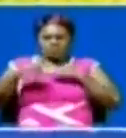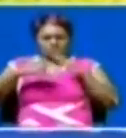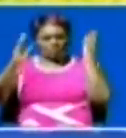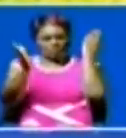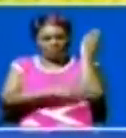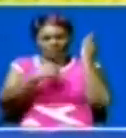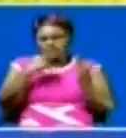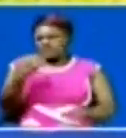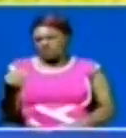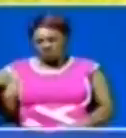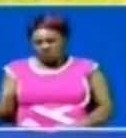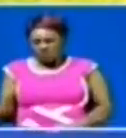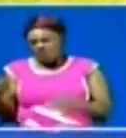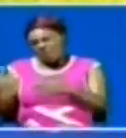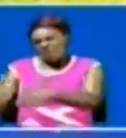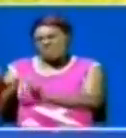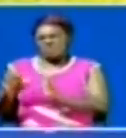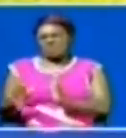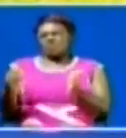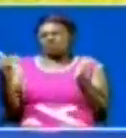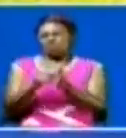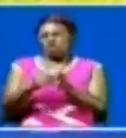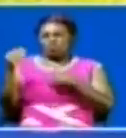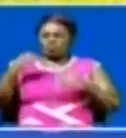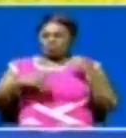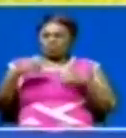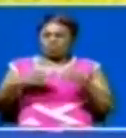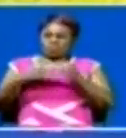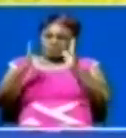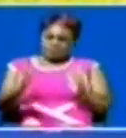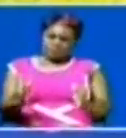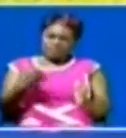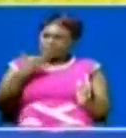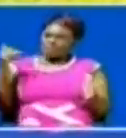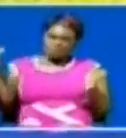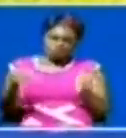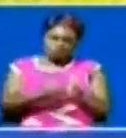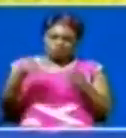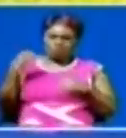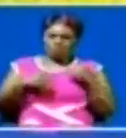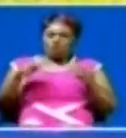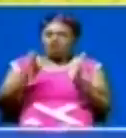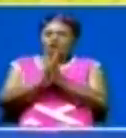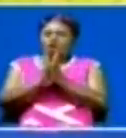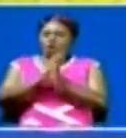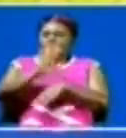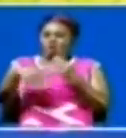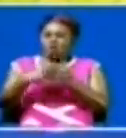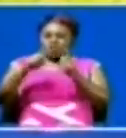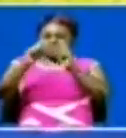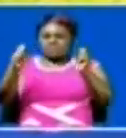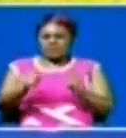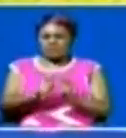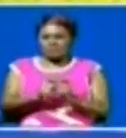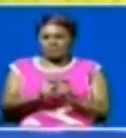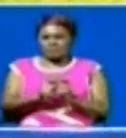Namwambia watoto wetu wote wawachane na ufisadi. Na wale viongozi wote wako, kabila yote, hakuna kabila hata